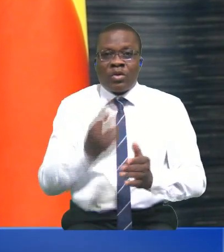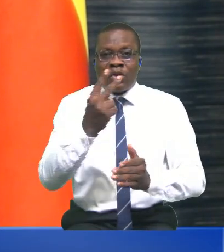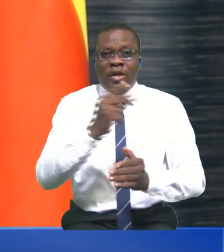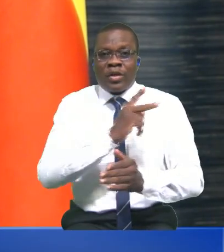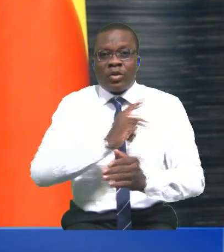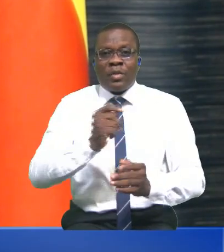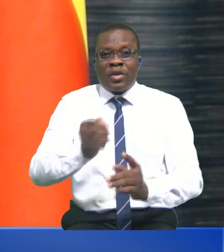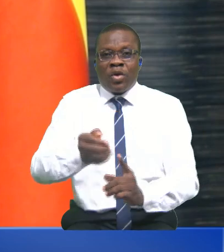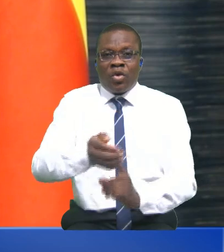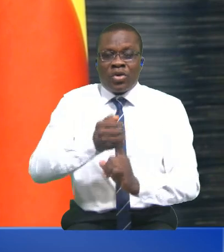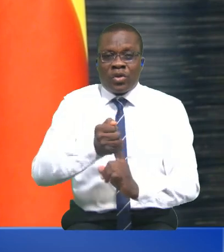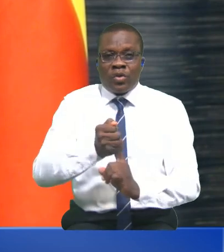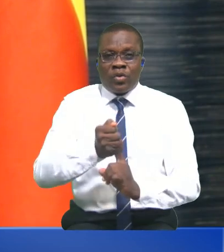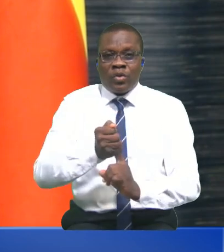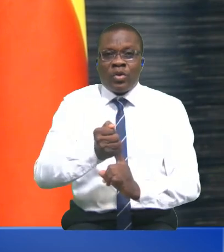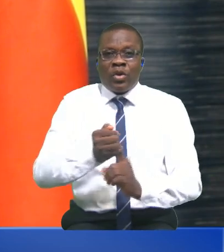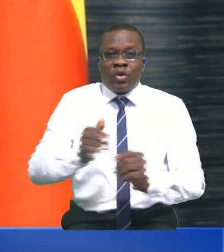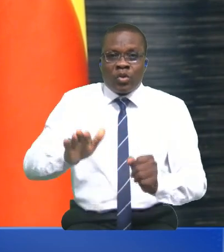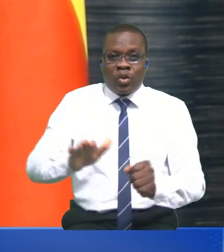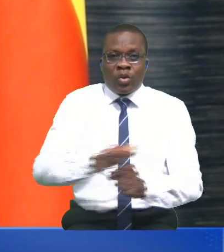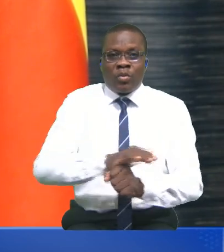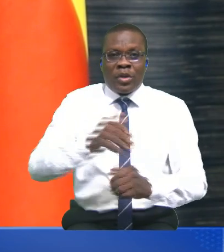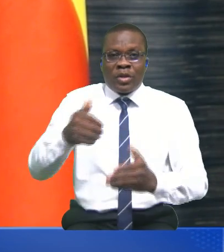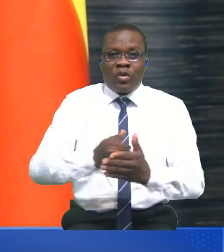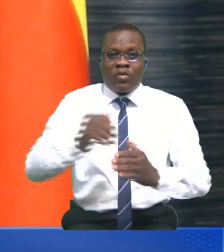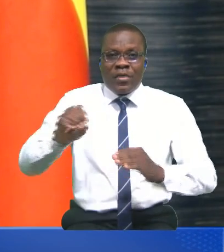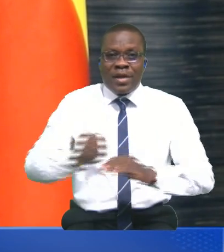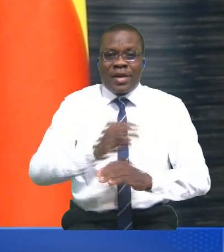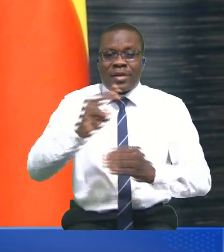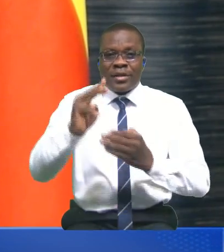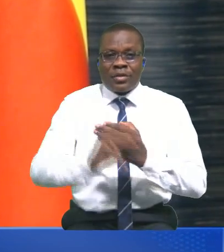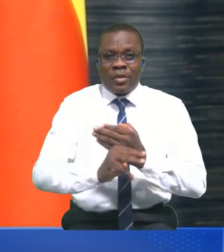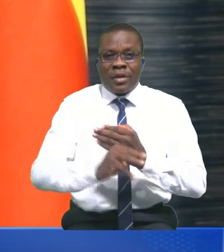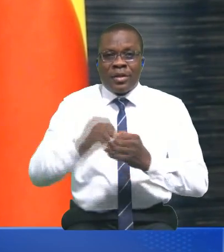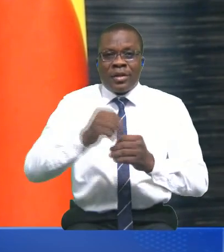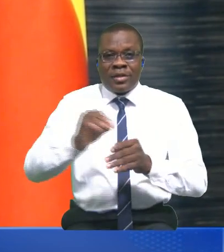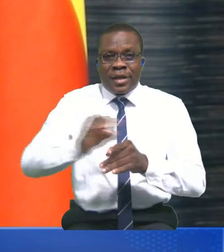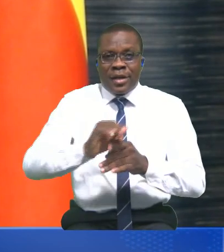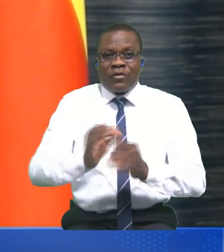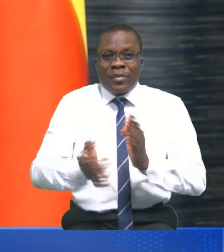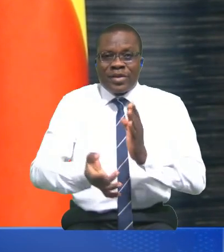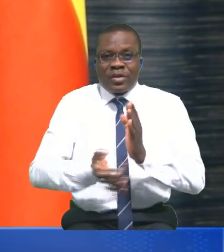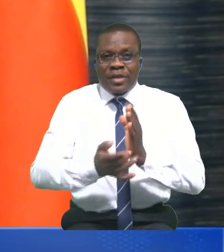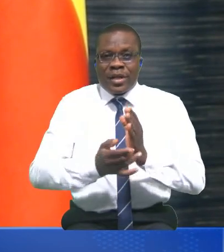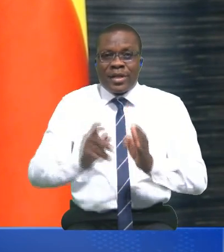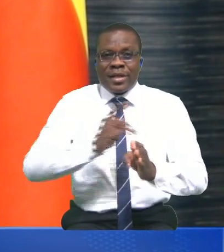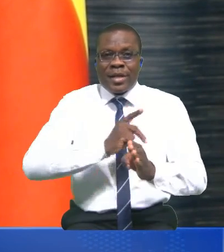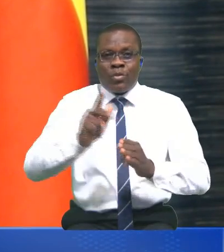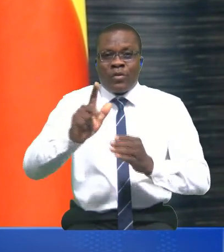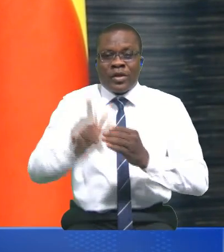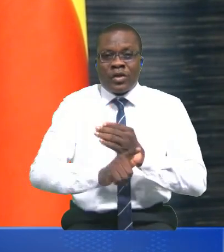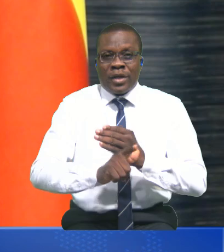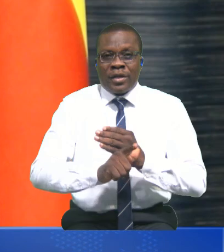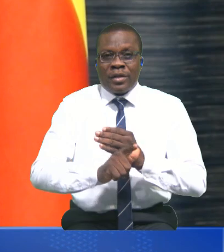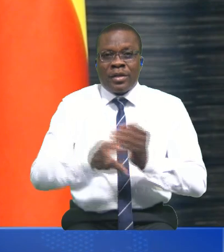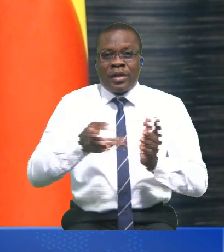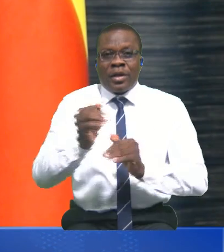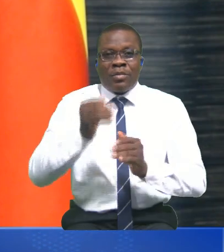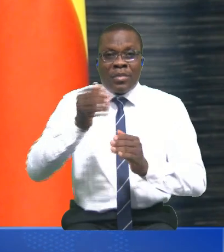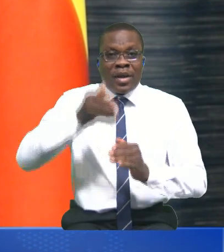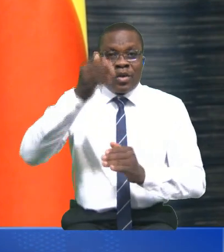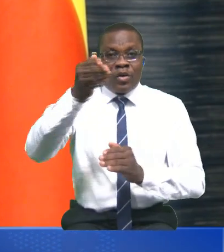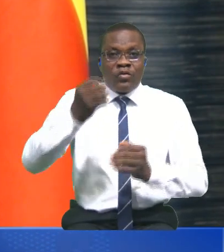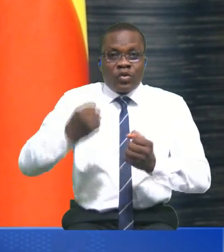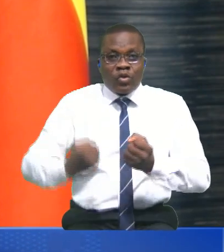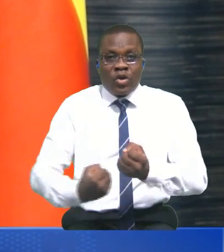retenu de compléter leur nouvelle engagement dans la formation technique et professionnelle par un futur appui